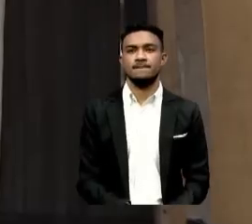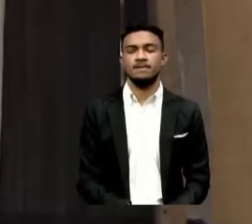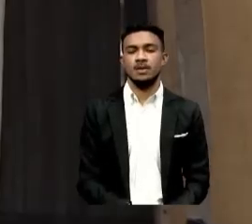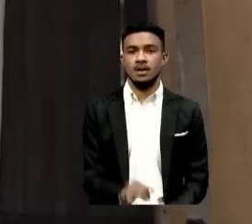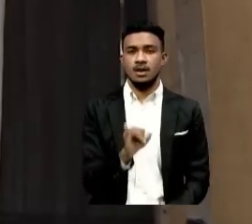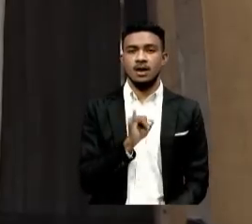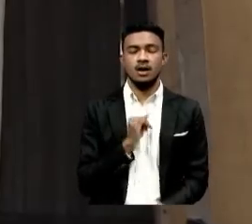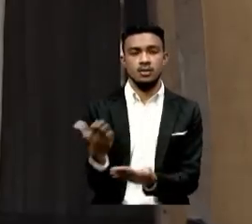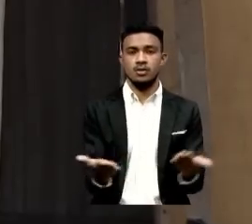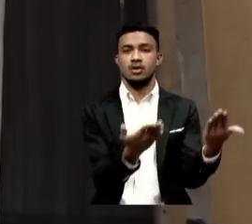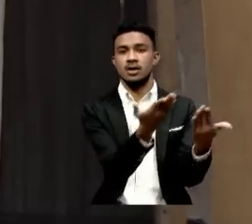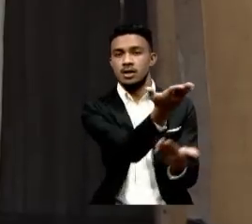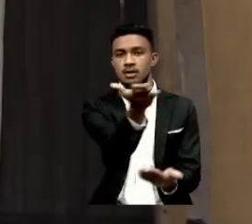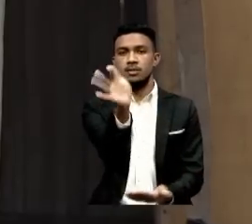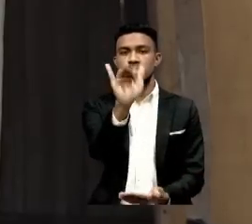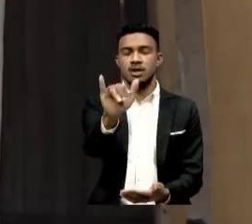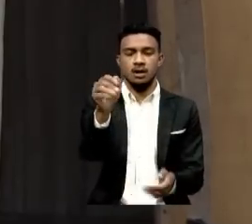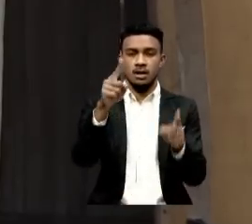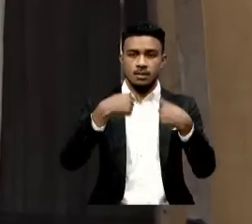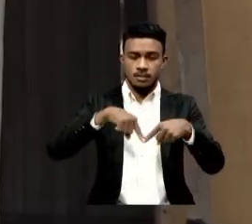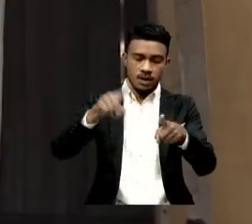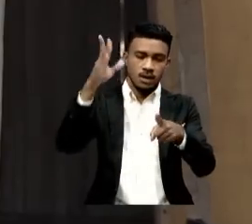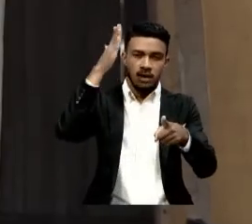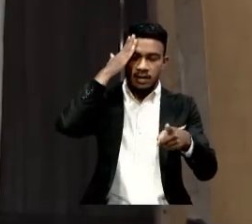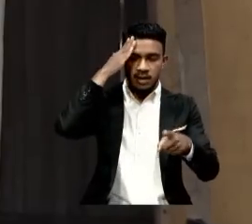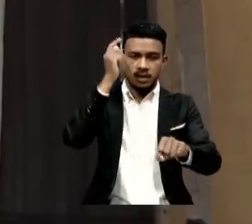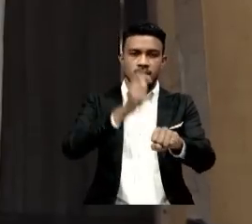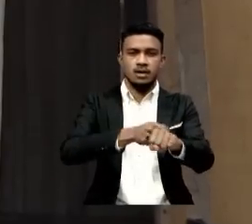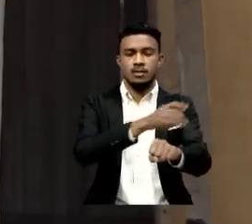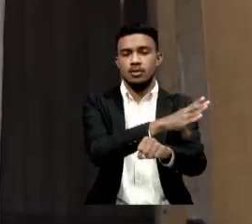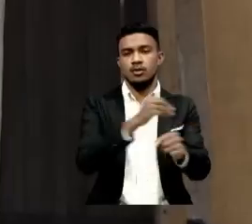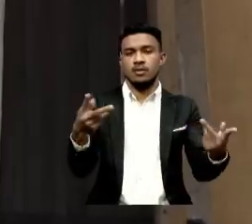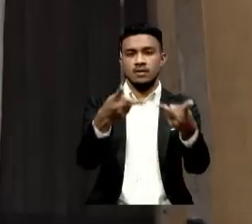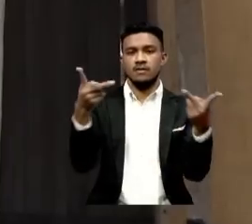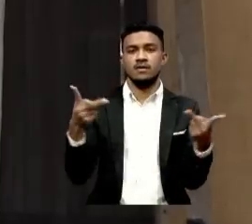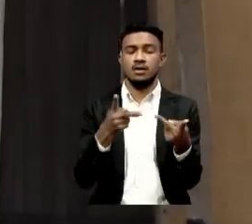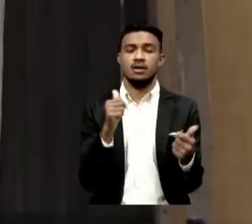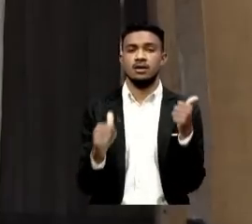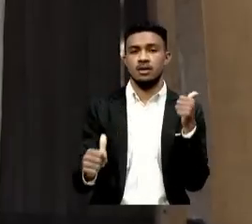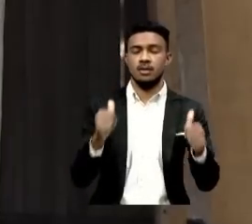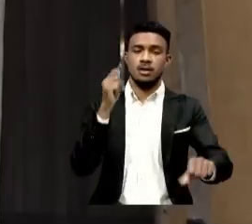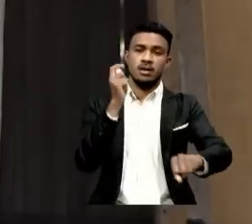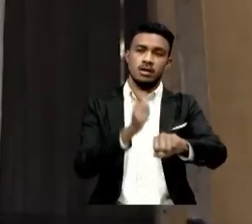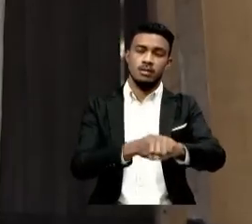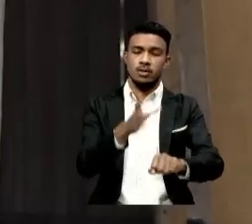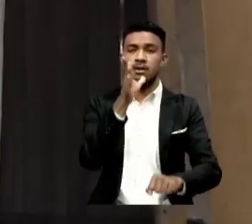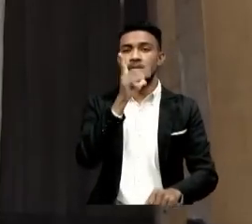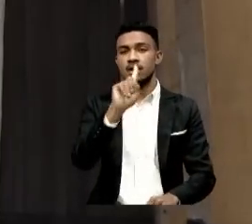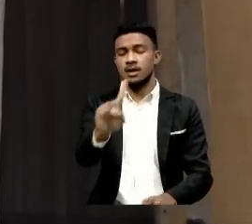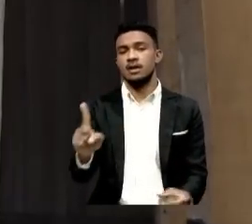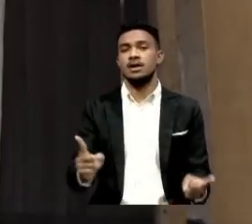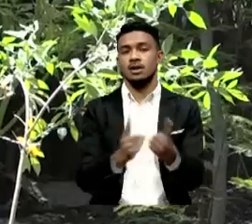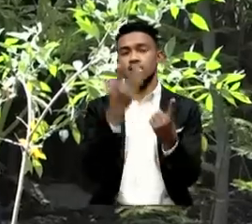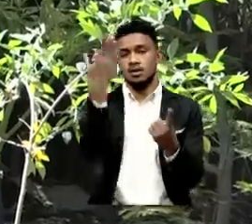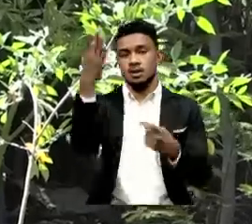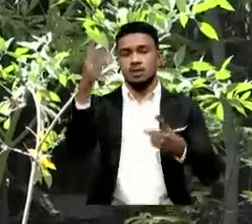Hau silori itabot sira bahati ne situasaun no kondisaun nebe makdurante ne ina falo kasor iana Moris